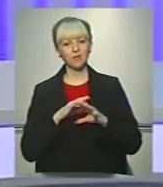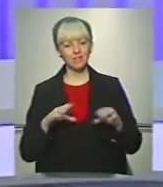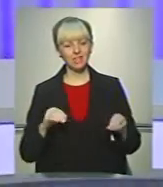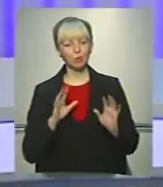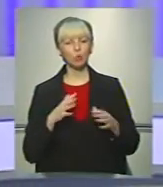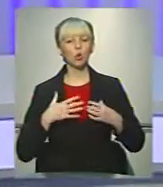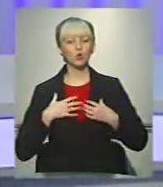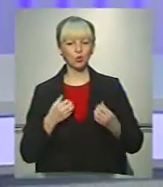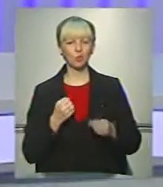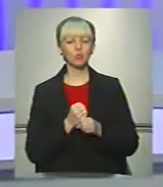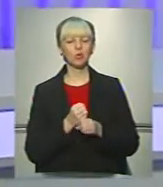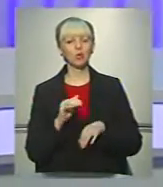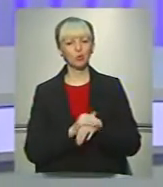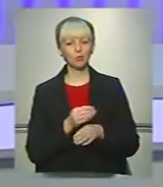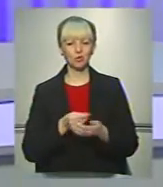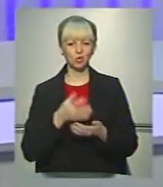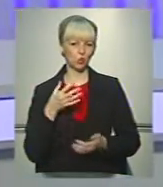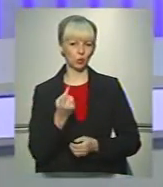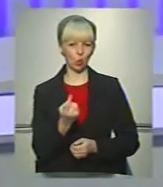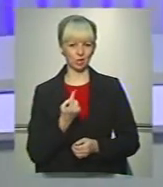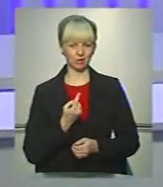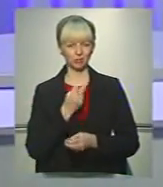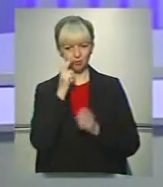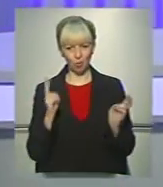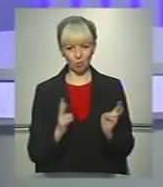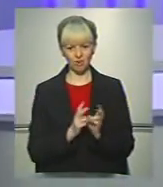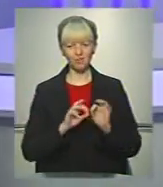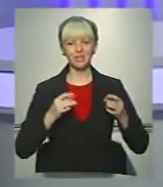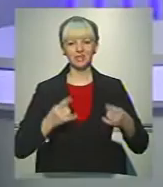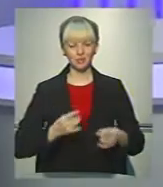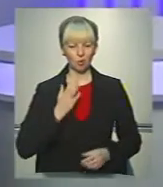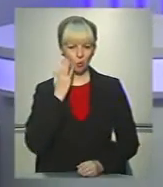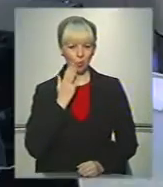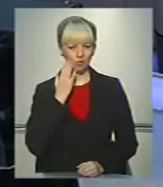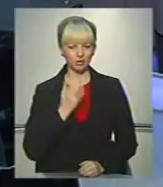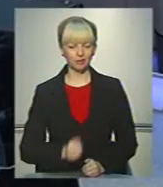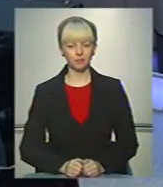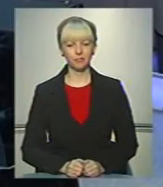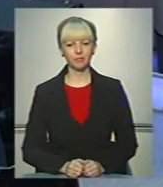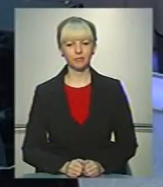Будьте здорові, творіть добро і цінуйте один одного. Побачимось в ефірі телеканалу «Буковина».